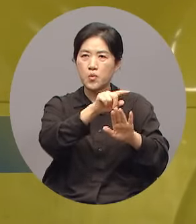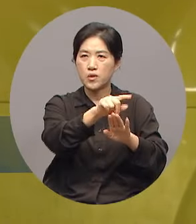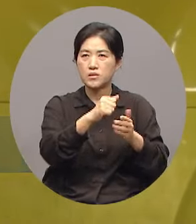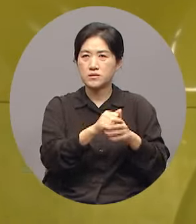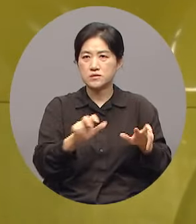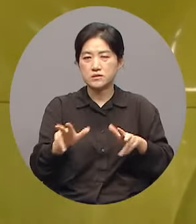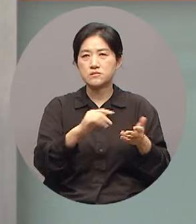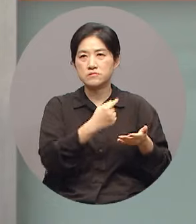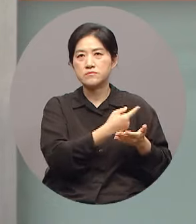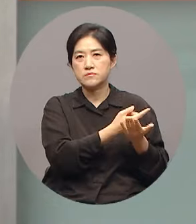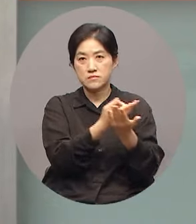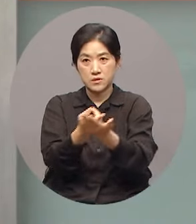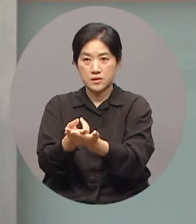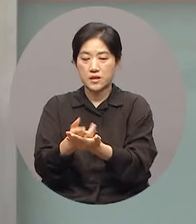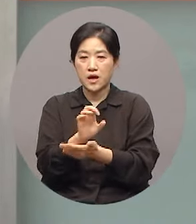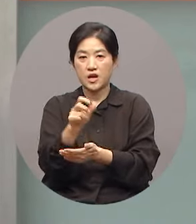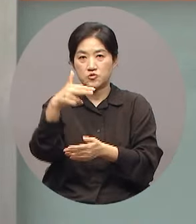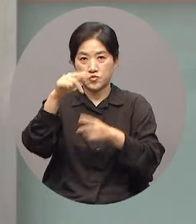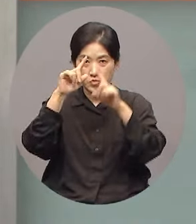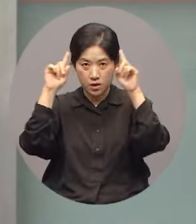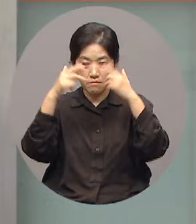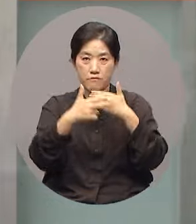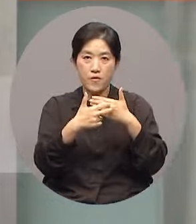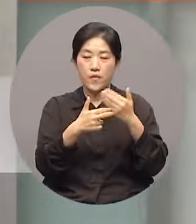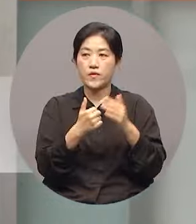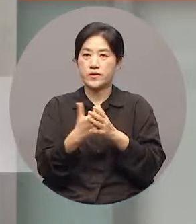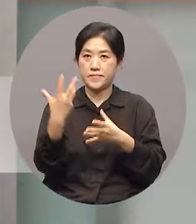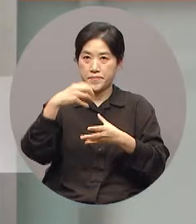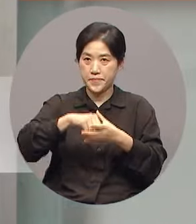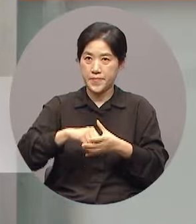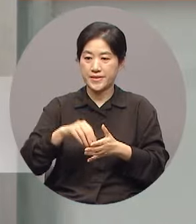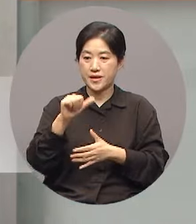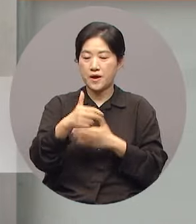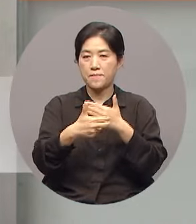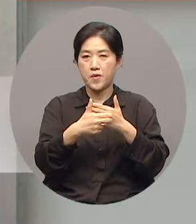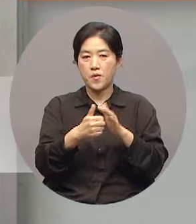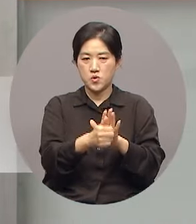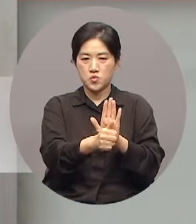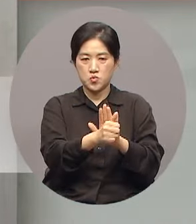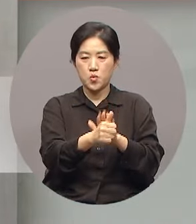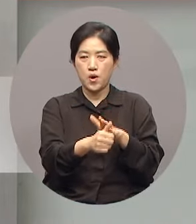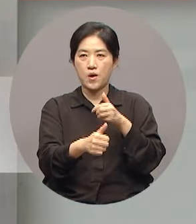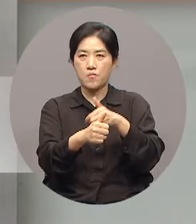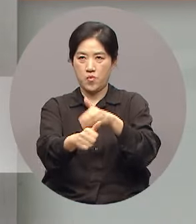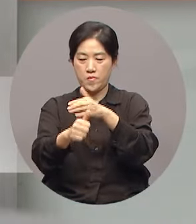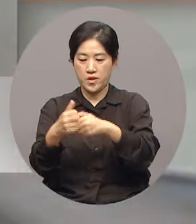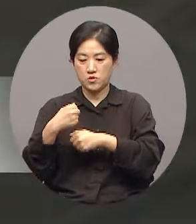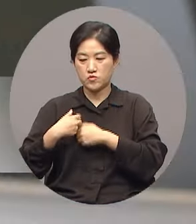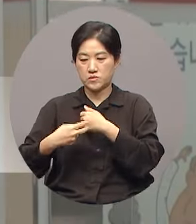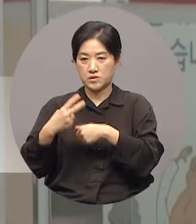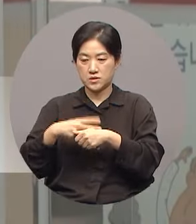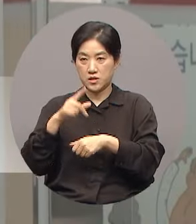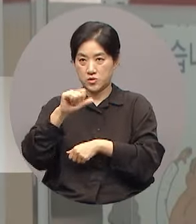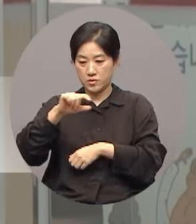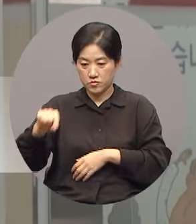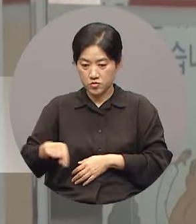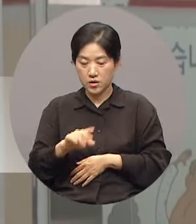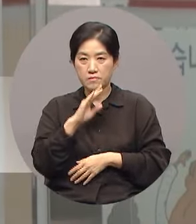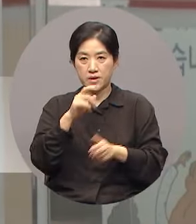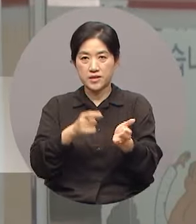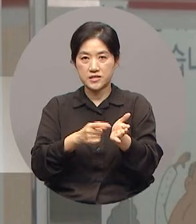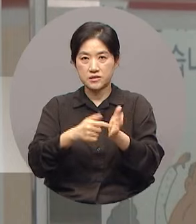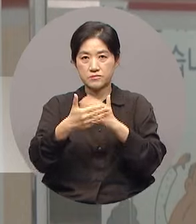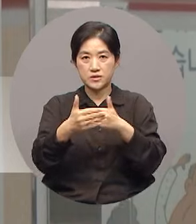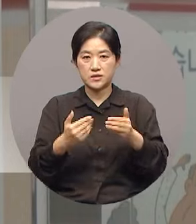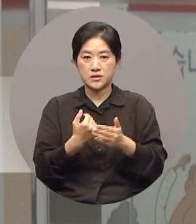바로 아주대 병원을 포함해 지난주 다섯 개 병원의 지원을 보겠다던 군관 15명 중 실제 응급실